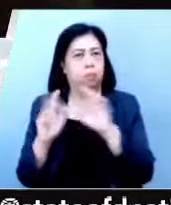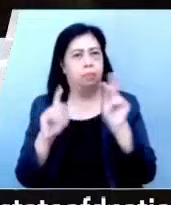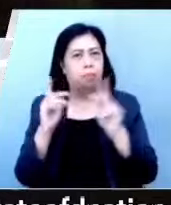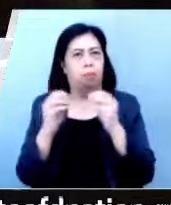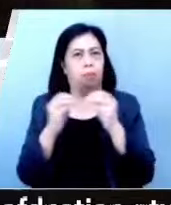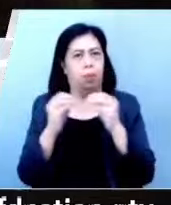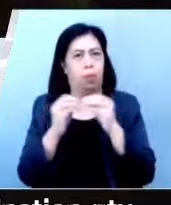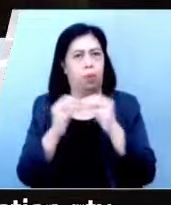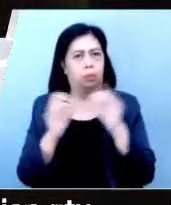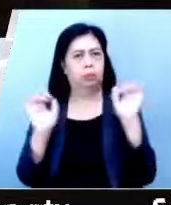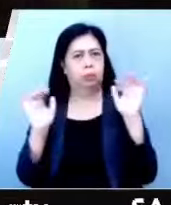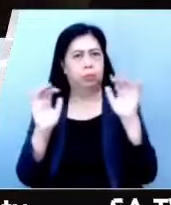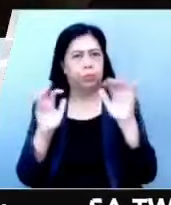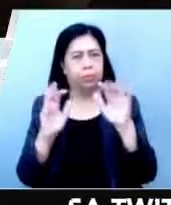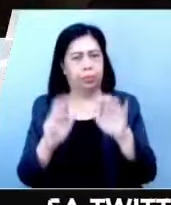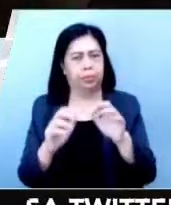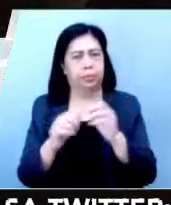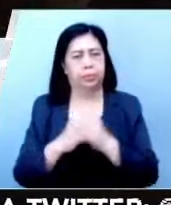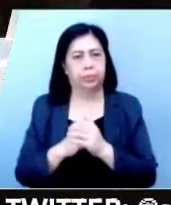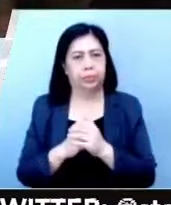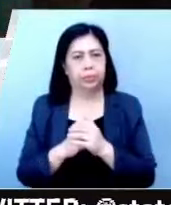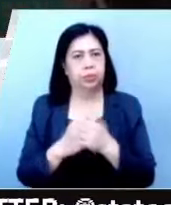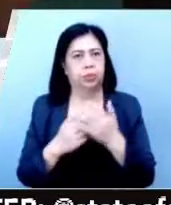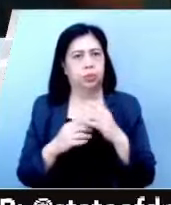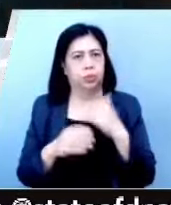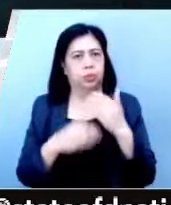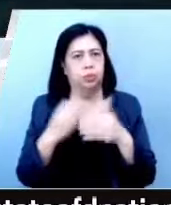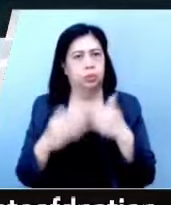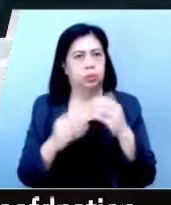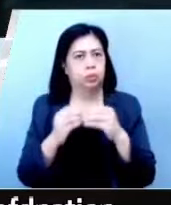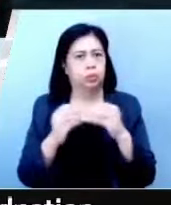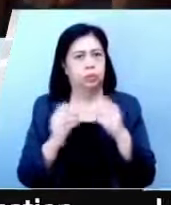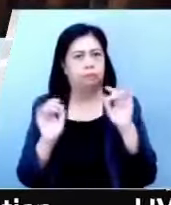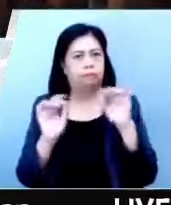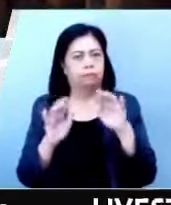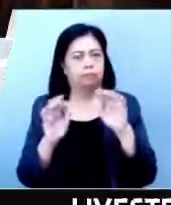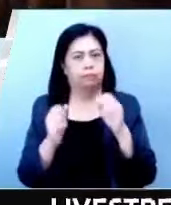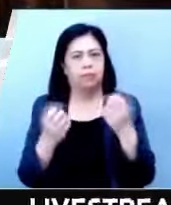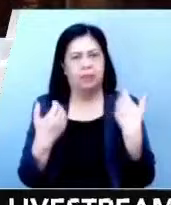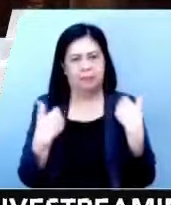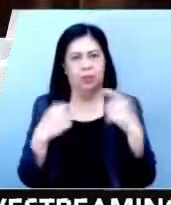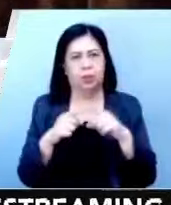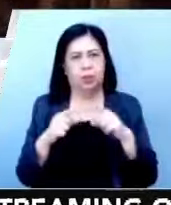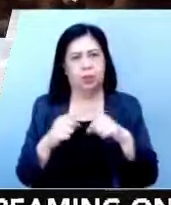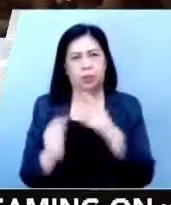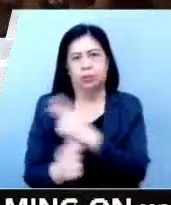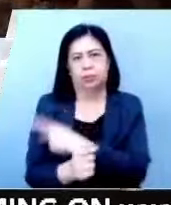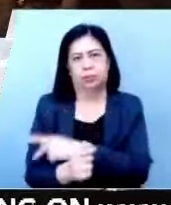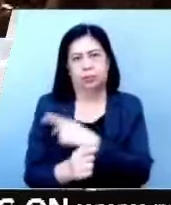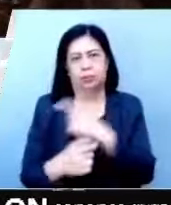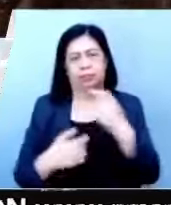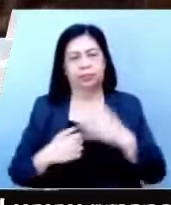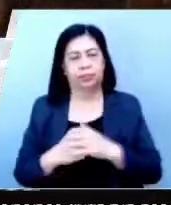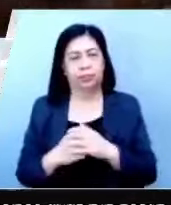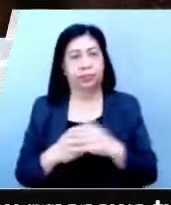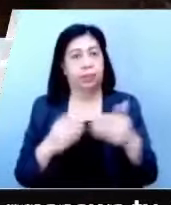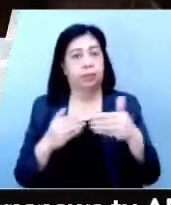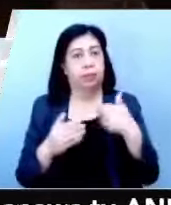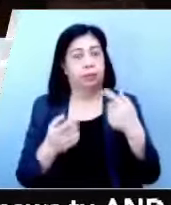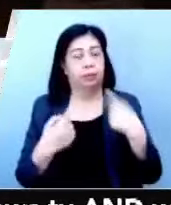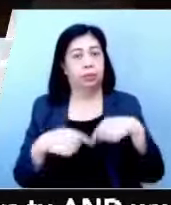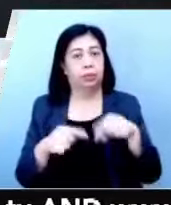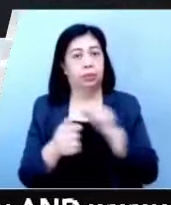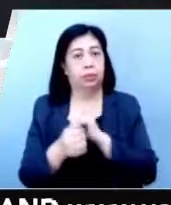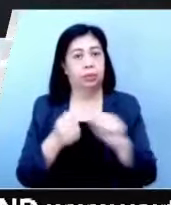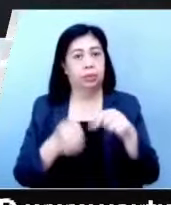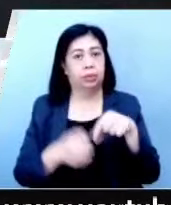sa location. So, unti-unti na rin po dumadami yung dagsa ng pasyente sa amin. Bago pa makadaan ang andas sa May Quezon Boulevard,